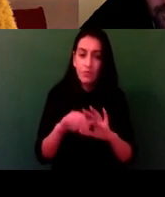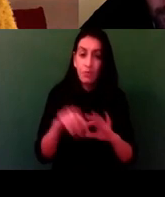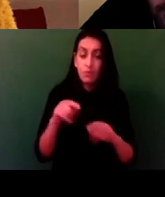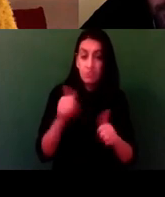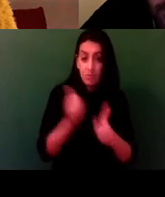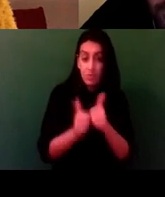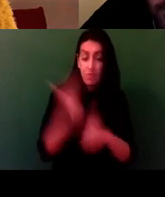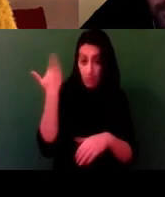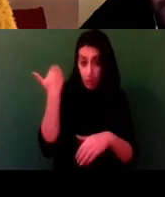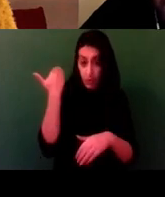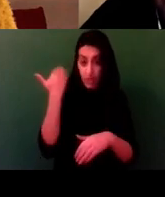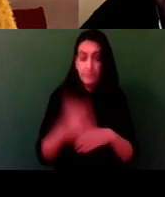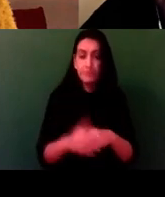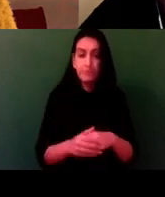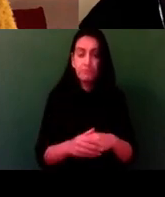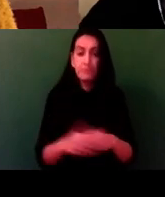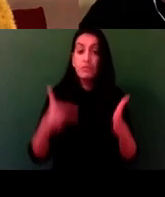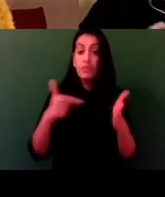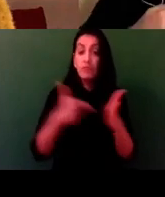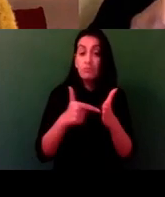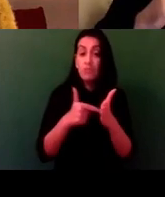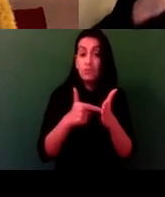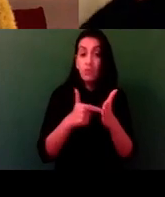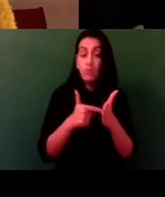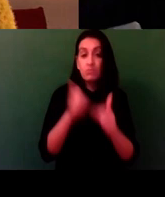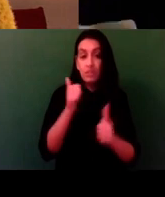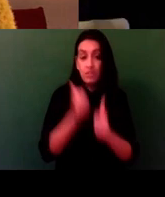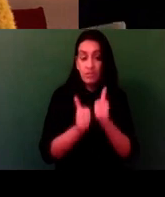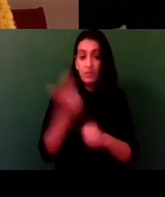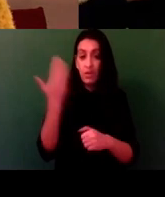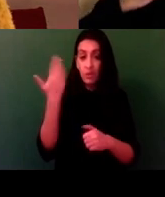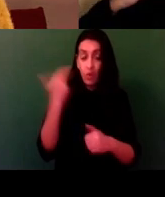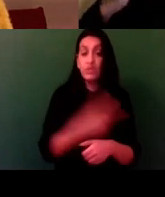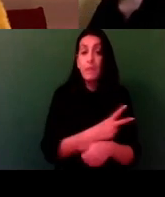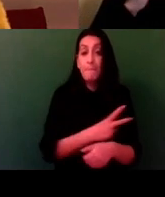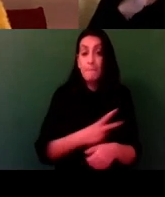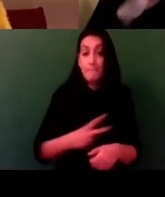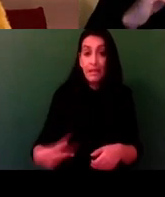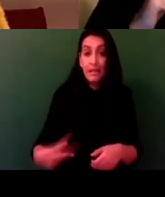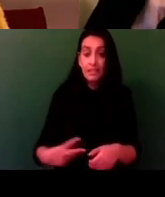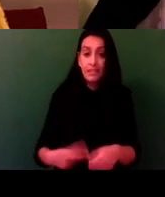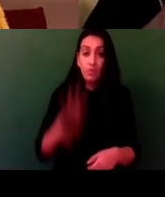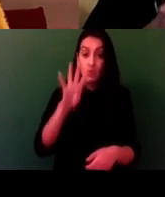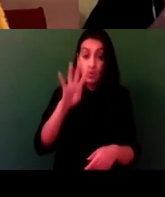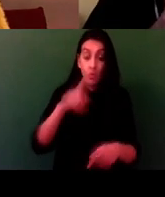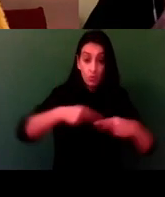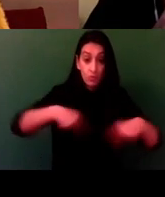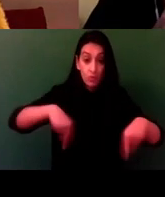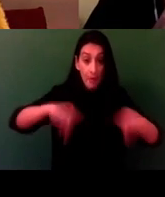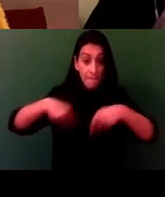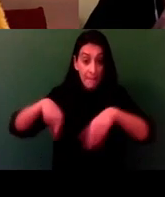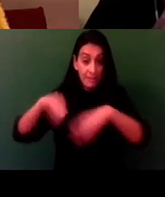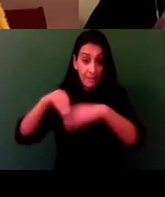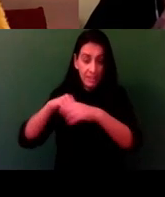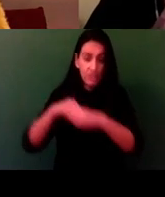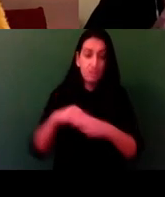oldu. Kadıköy yarışması öncesinde aslında belediyenin, hatta bu dört meydan içinde, dördü içinde